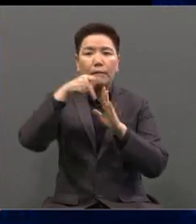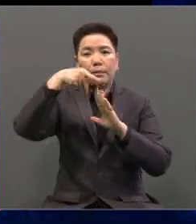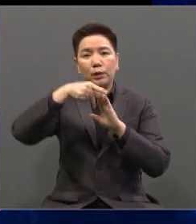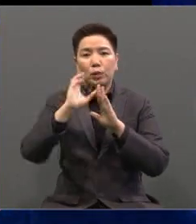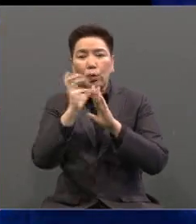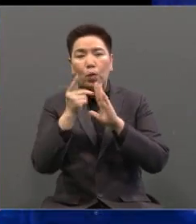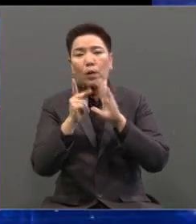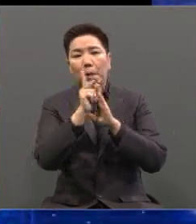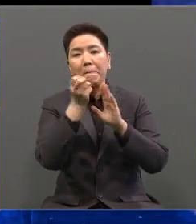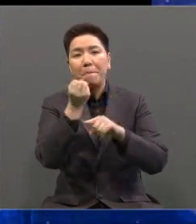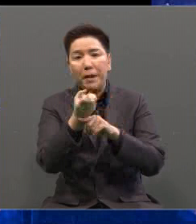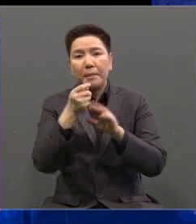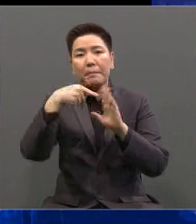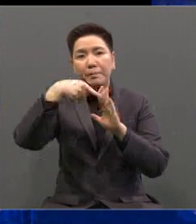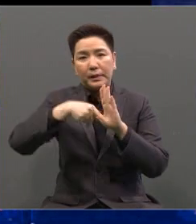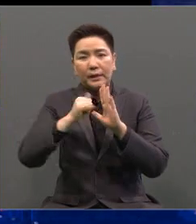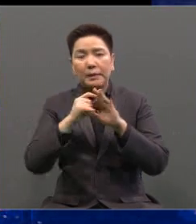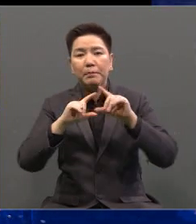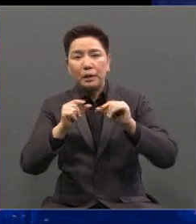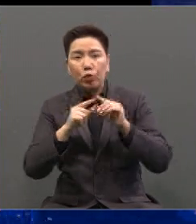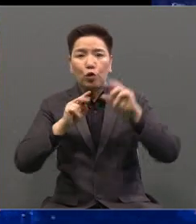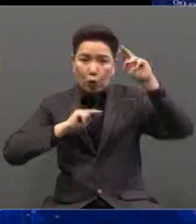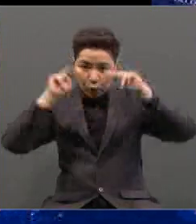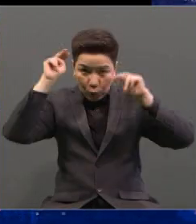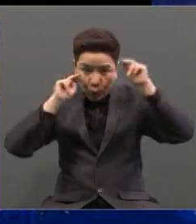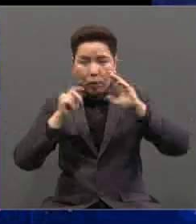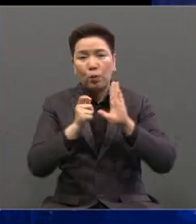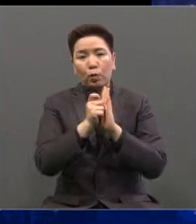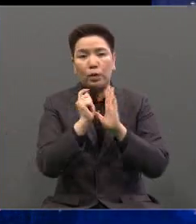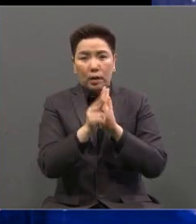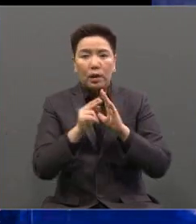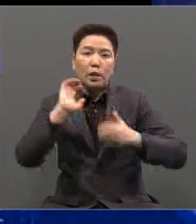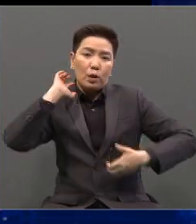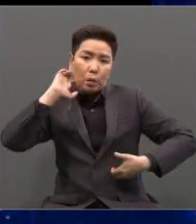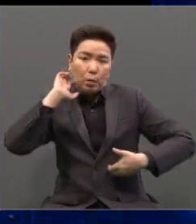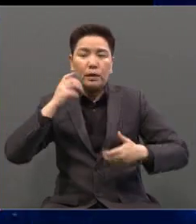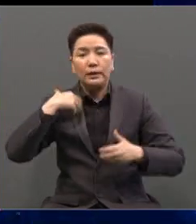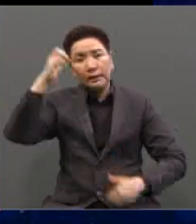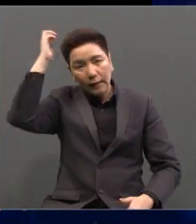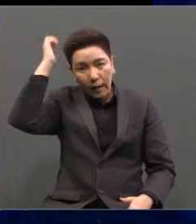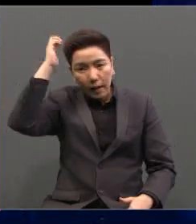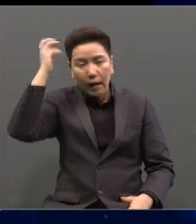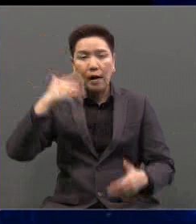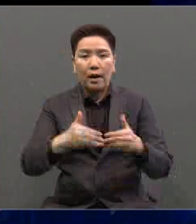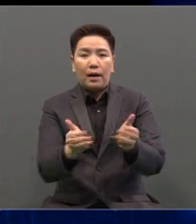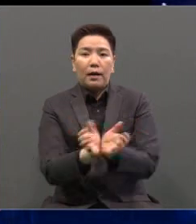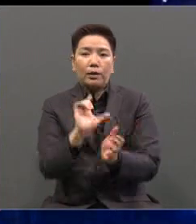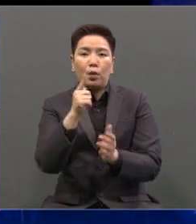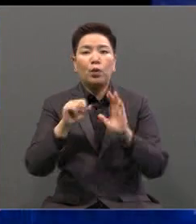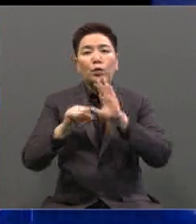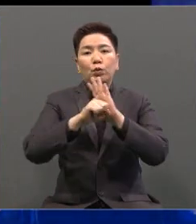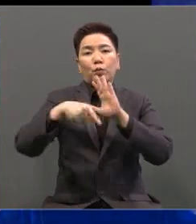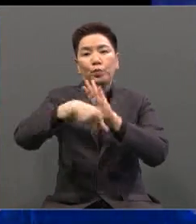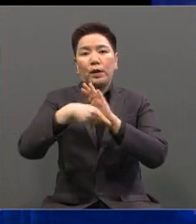พิษณุโลกกำแพงเพชรพิจิตรเพชรบูรณ์นครสวรรค์อุทัยธานีลพบุรีสีสระบุรีอ่างทอง